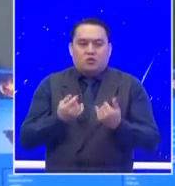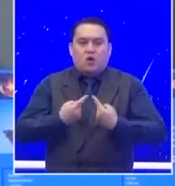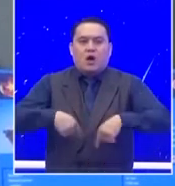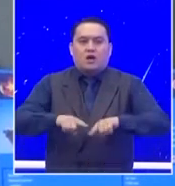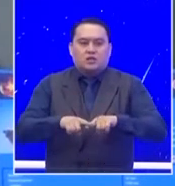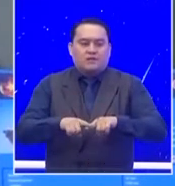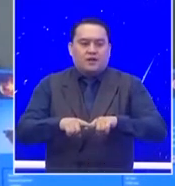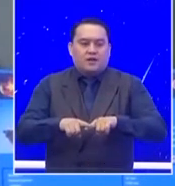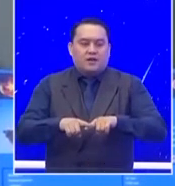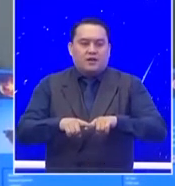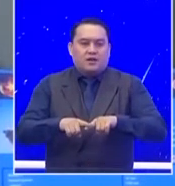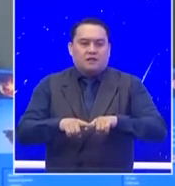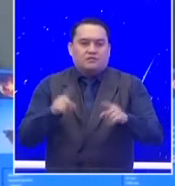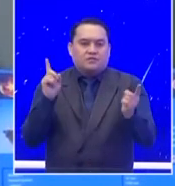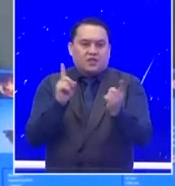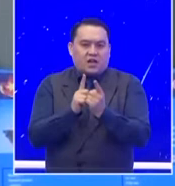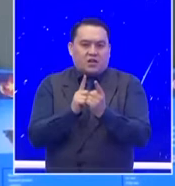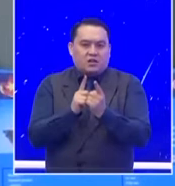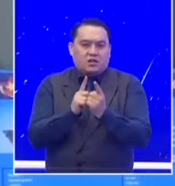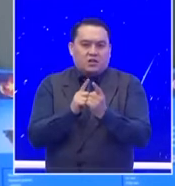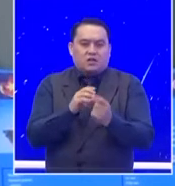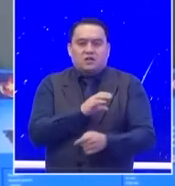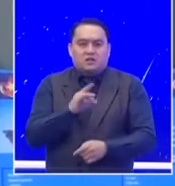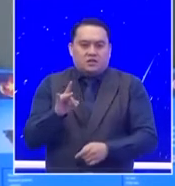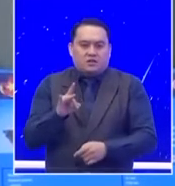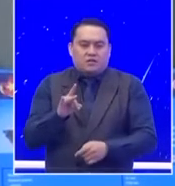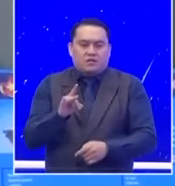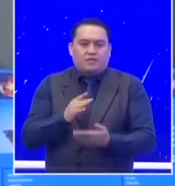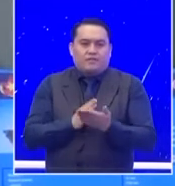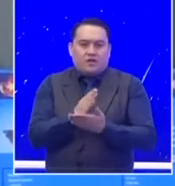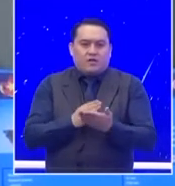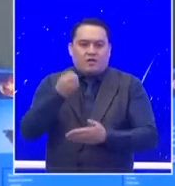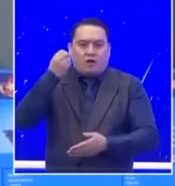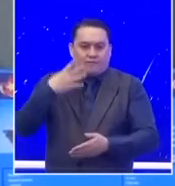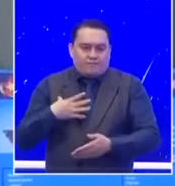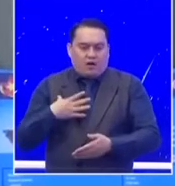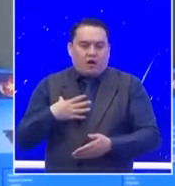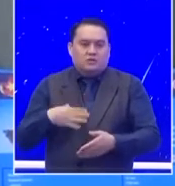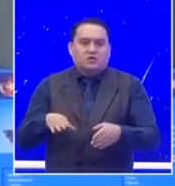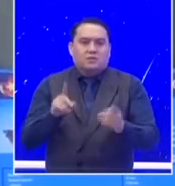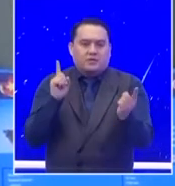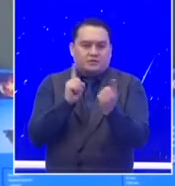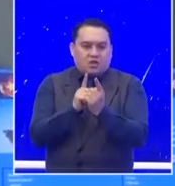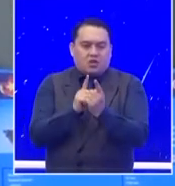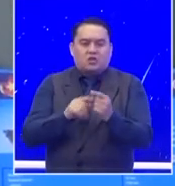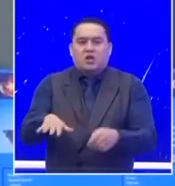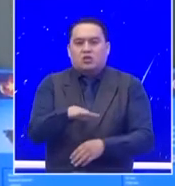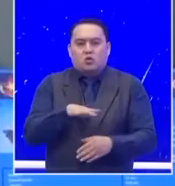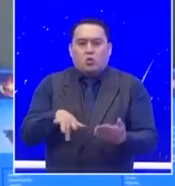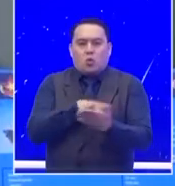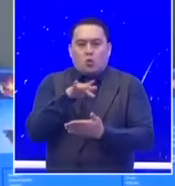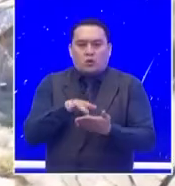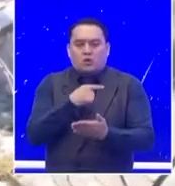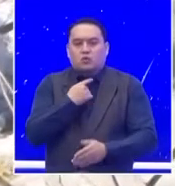организовали встречу с Союзом ветеранов, воинов-афганцев, десантников на территории города